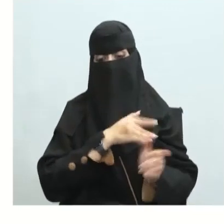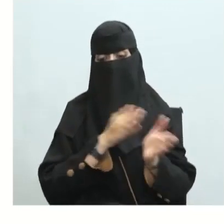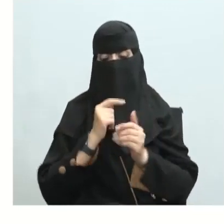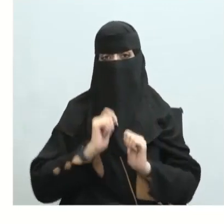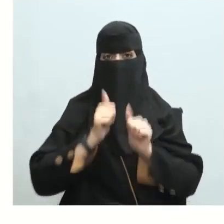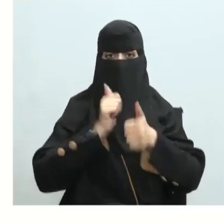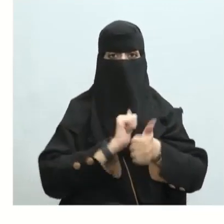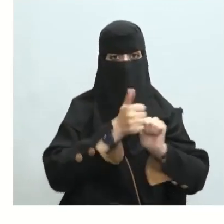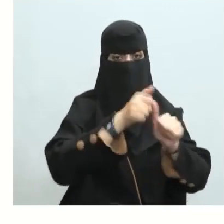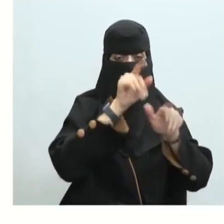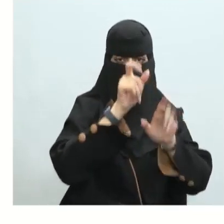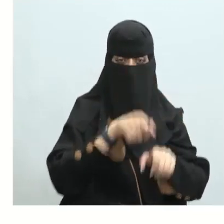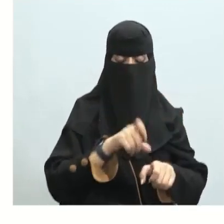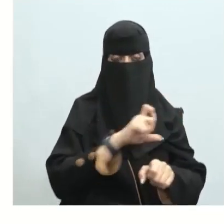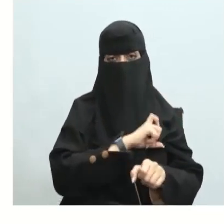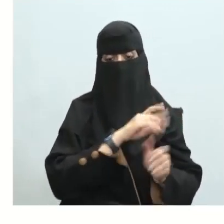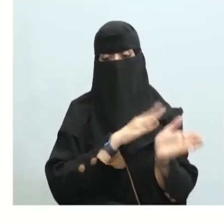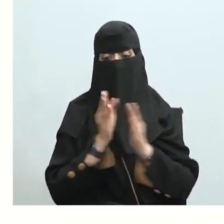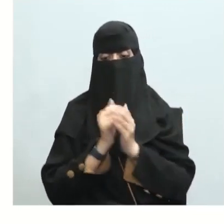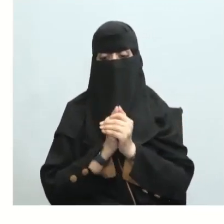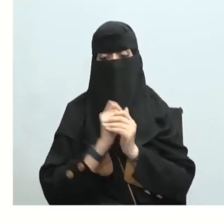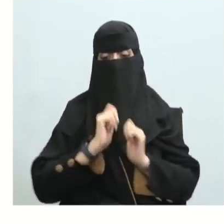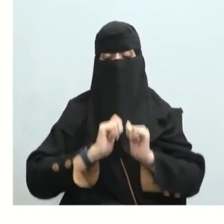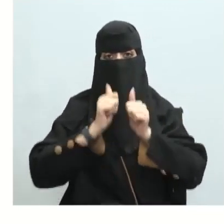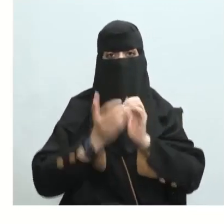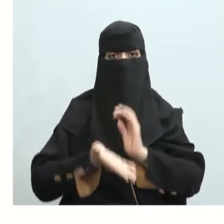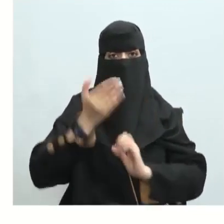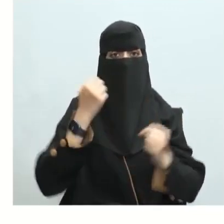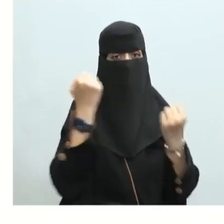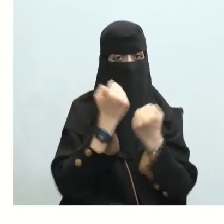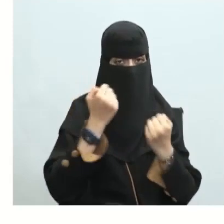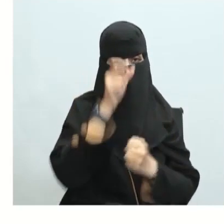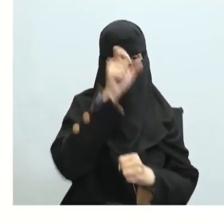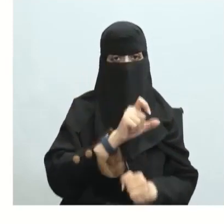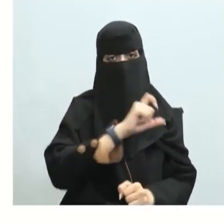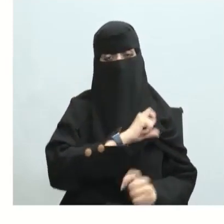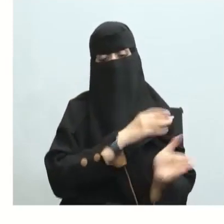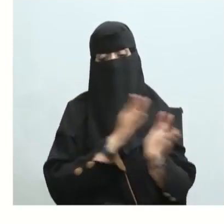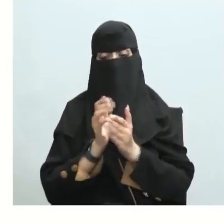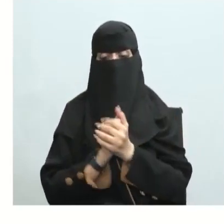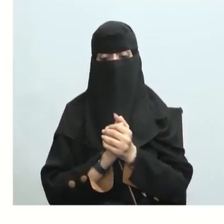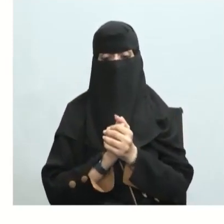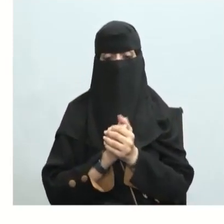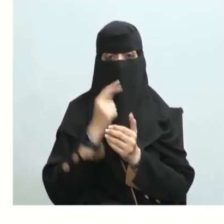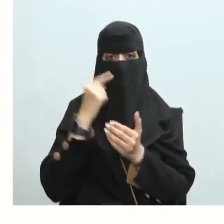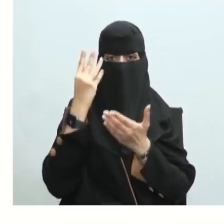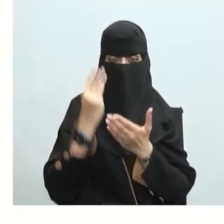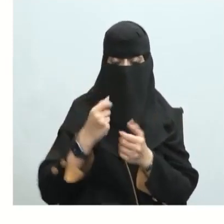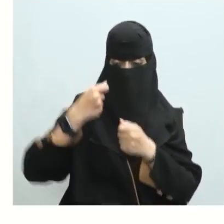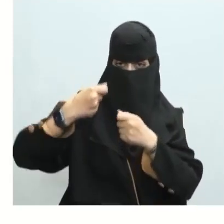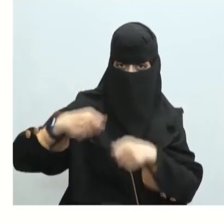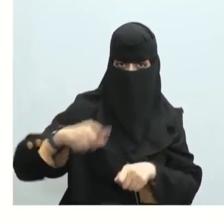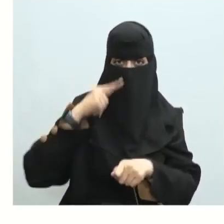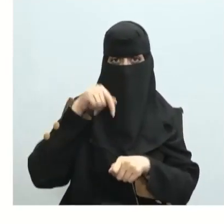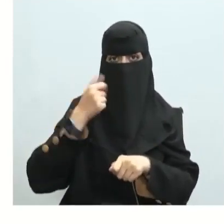اعداد مسابقه مثلا للطلاب واقول مثلا اقامه دورات كذلك للطلاب ورصد مبلغ